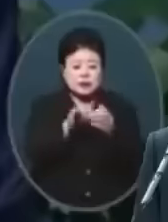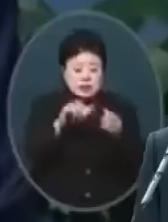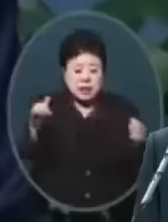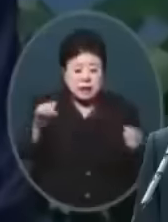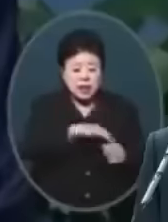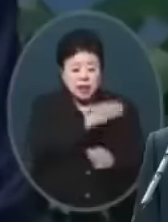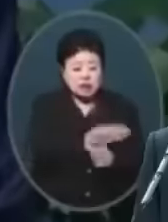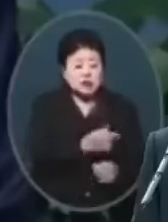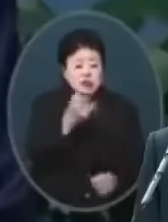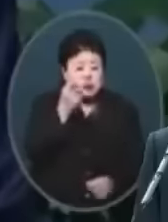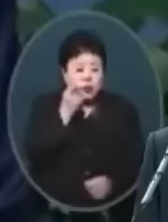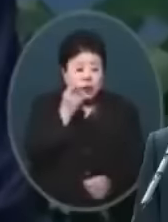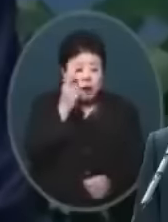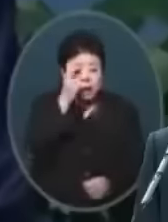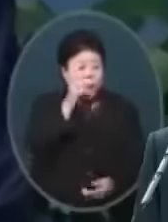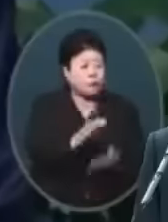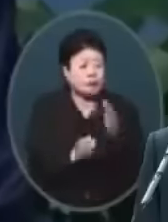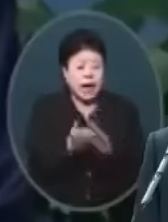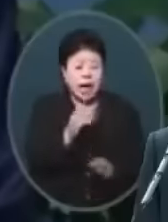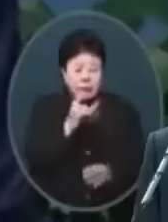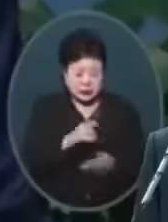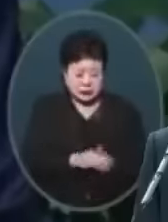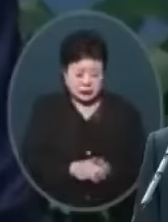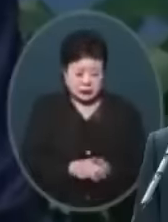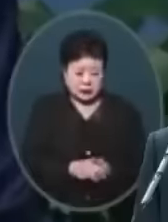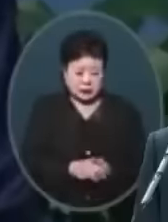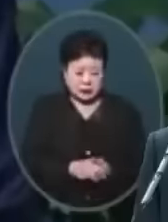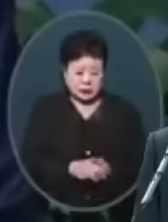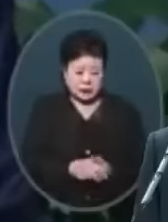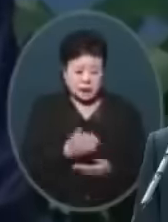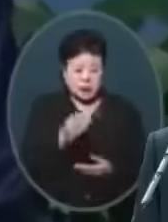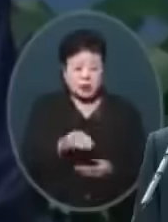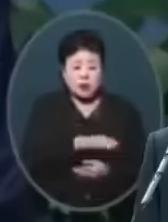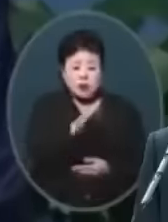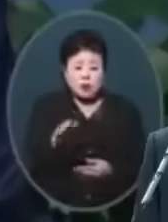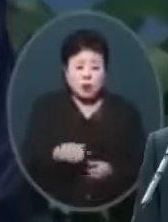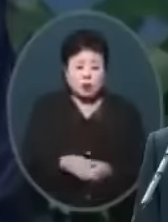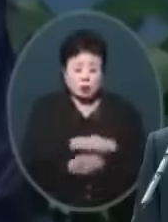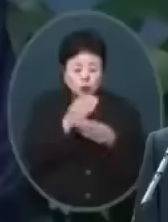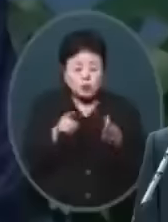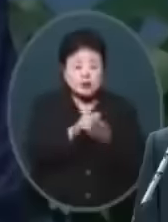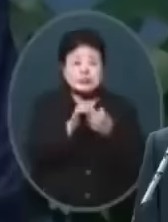믿는 자에게 능치 못할 힘이 없다. 여러분, 우리는 다 믿는 자들인 것입니다.